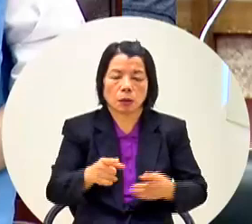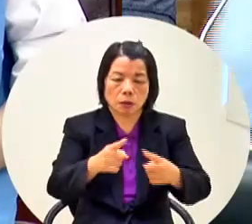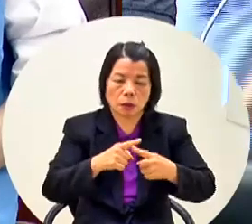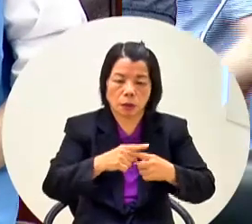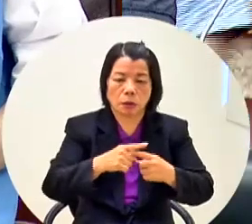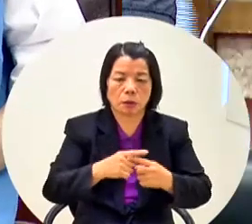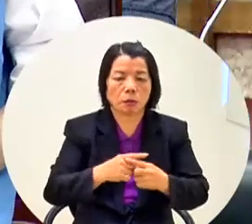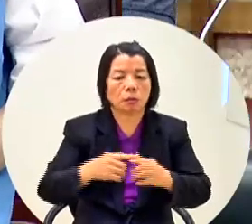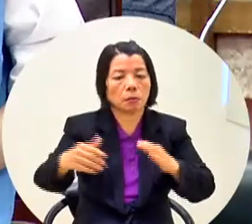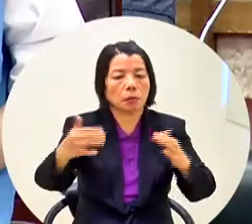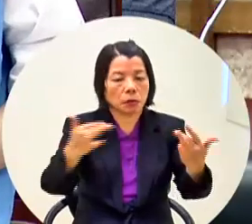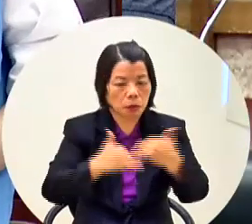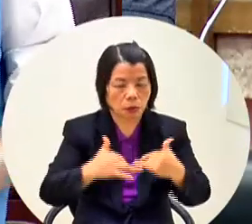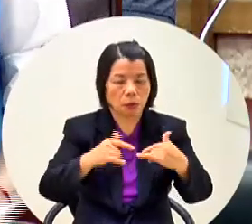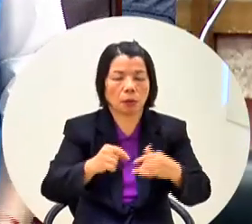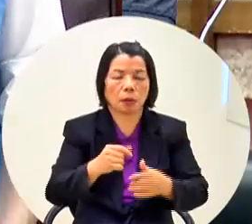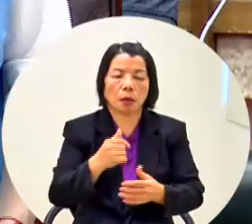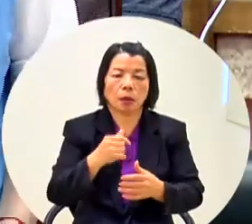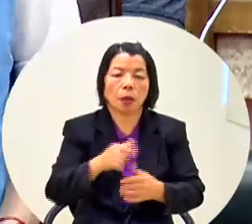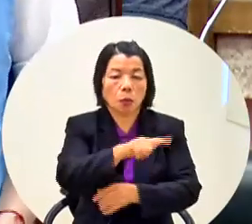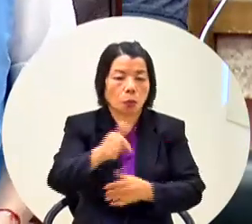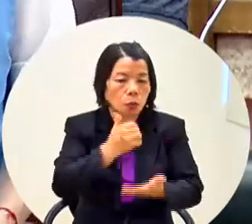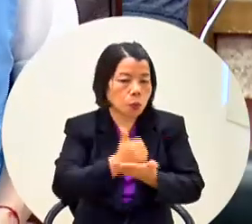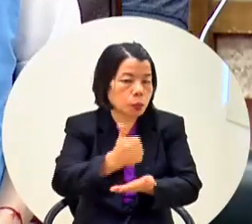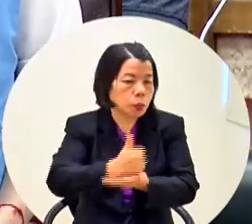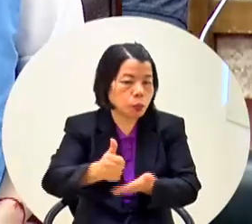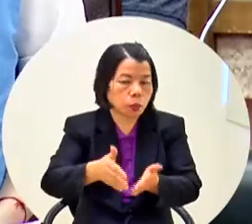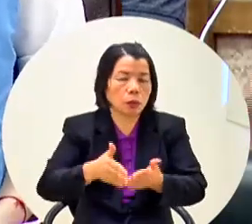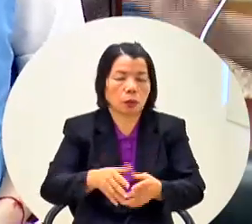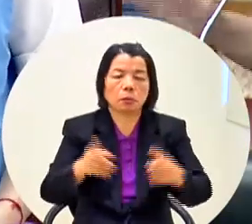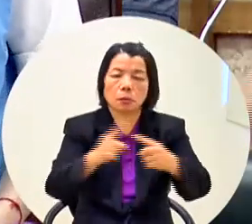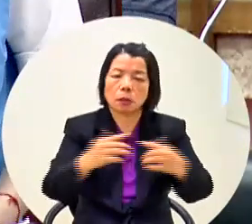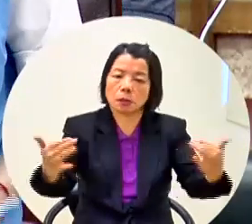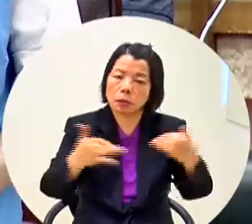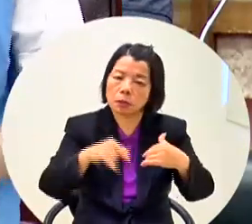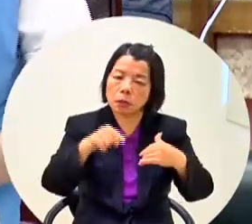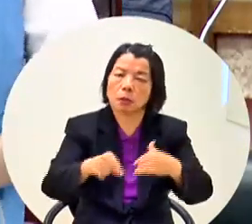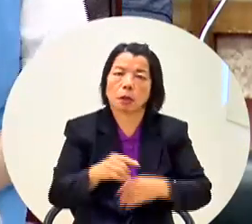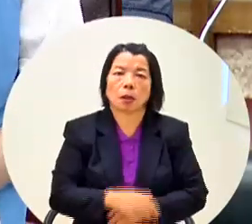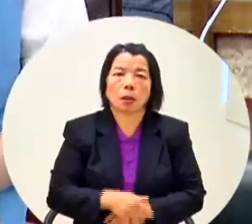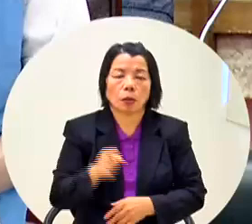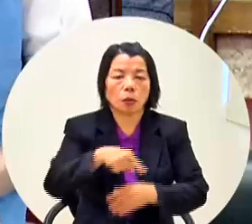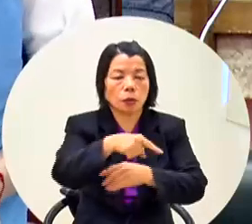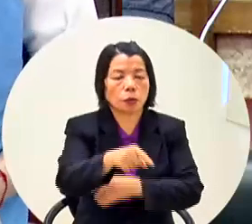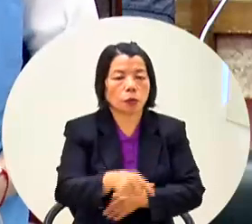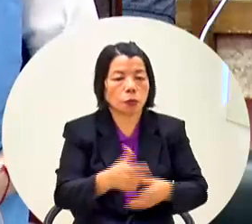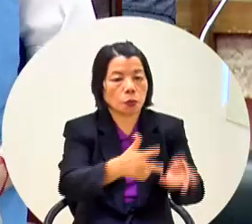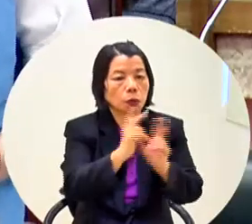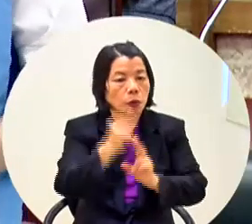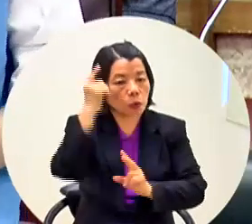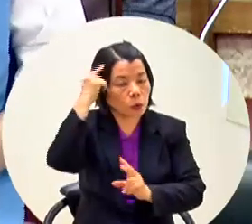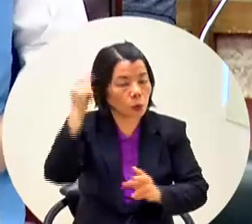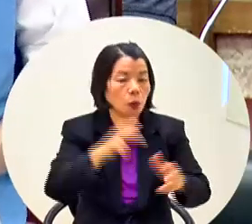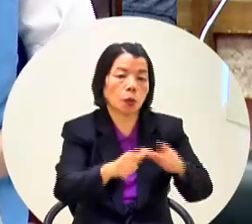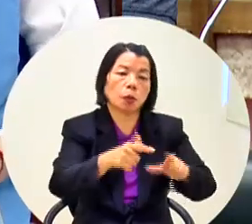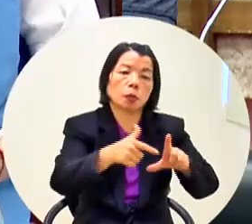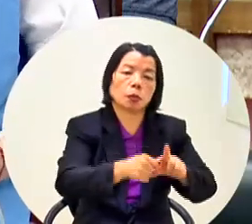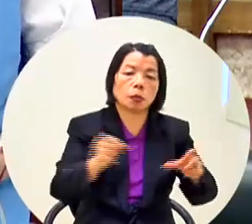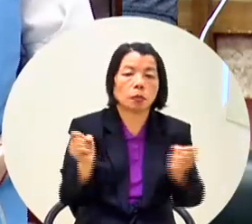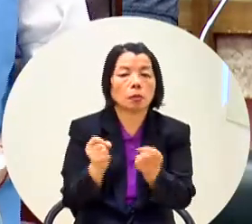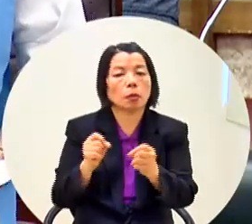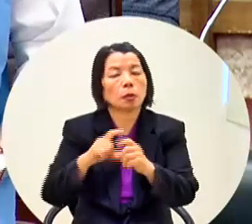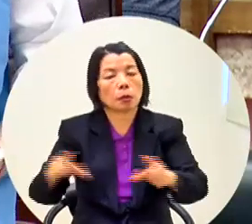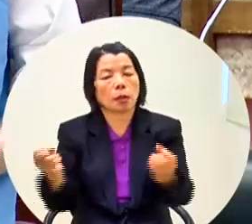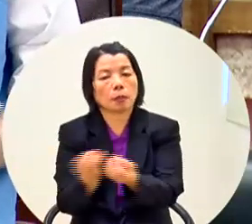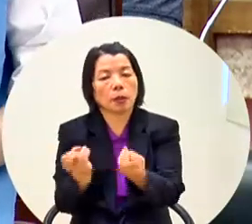来，货要出去，所以为了要人进来，前几天我去看了桥头科学园区，也看了大发科学园区、人物公